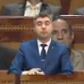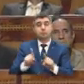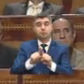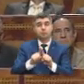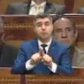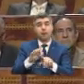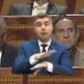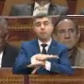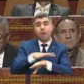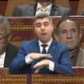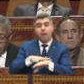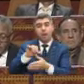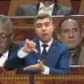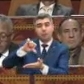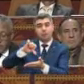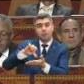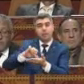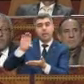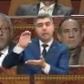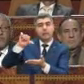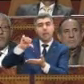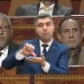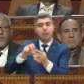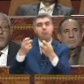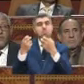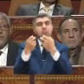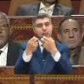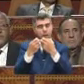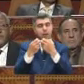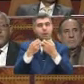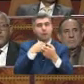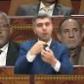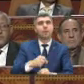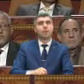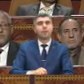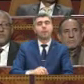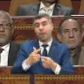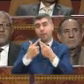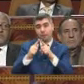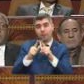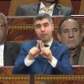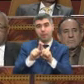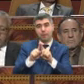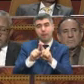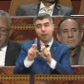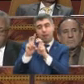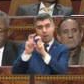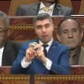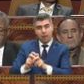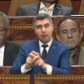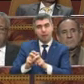وعملت مقاطعة الفداء مارك السلطان نموذجا تعتبر من العمالات التي تعاني من هذه